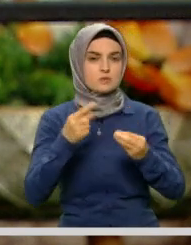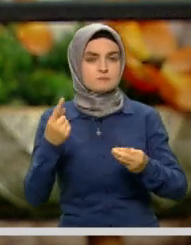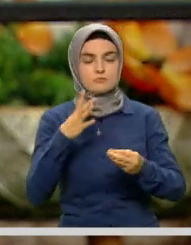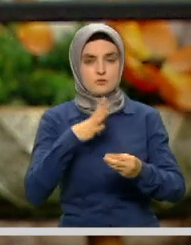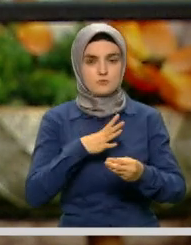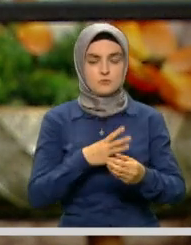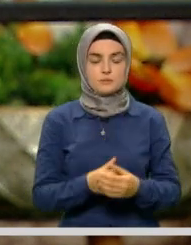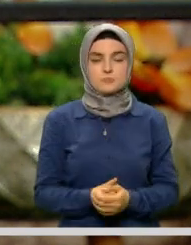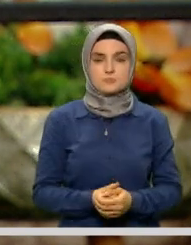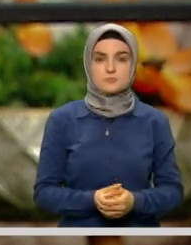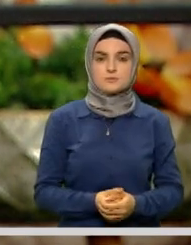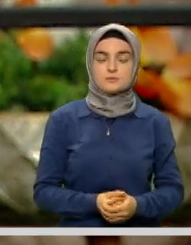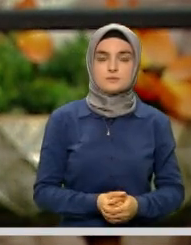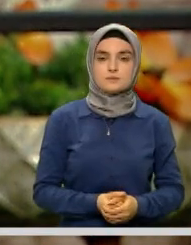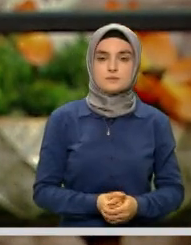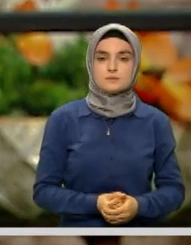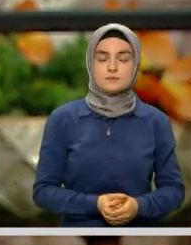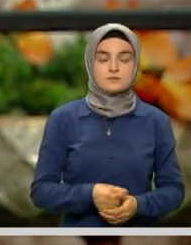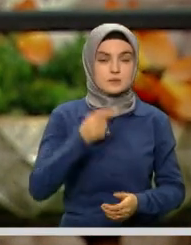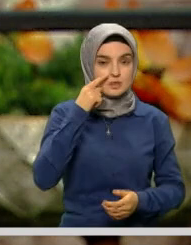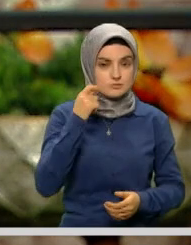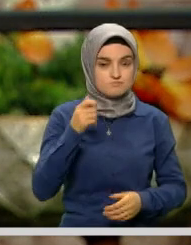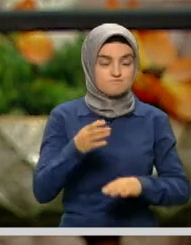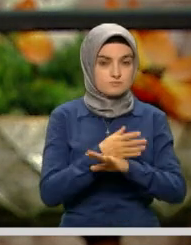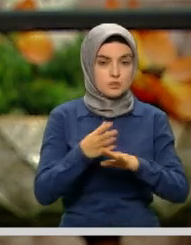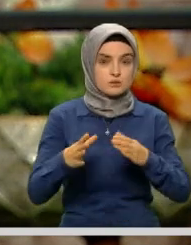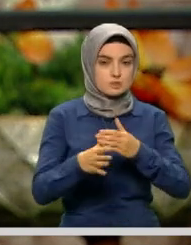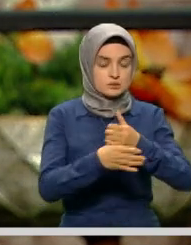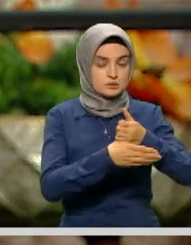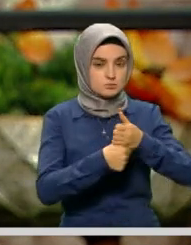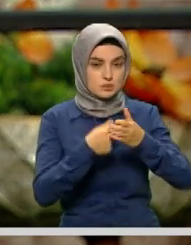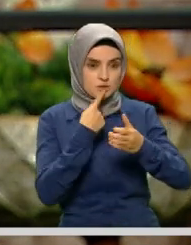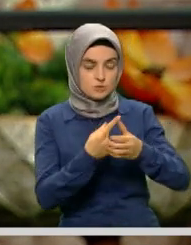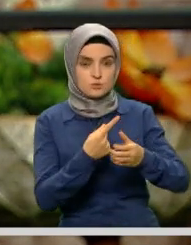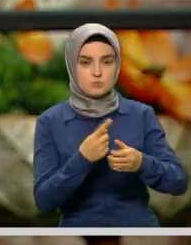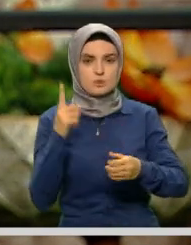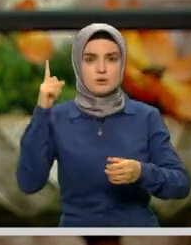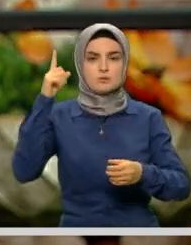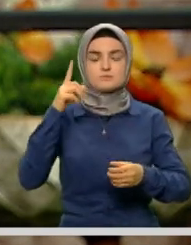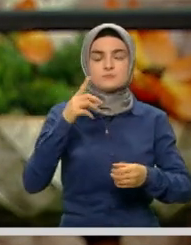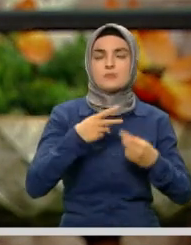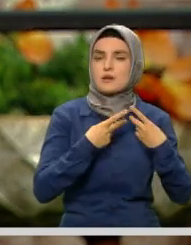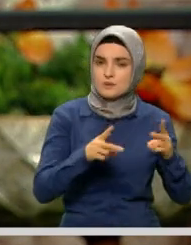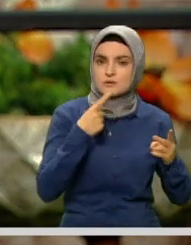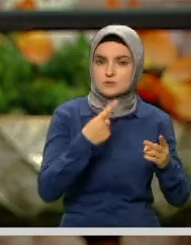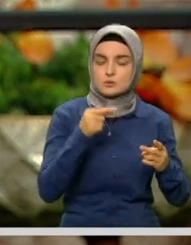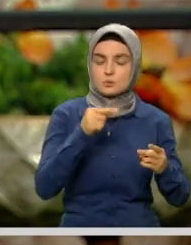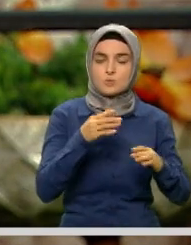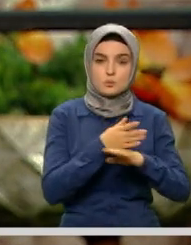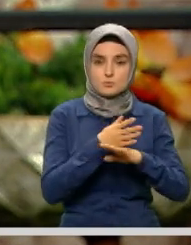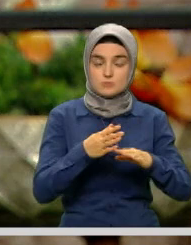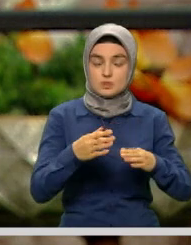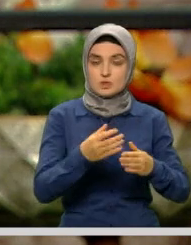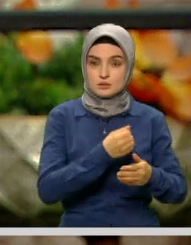fiili bir şeylere de ihtiyaç. Fiili şeyler var. Şimdi adamın malını çalmışız. Diyoruz ki Allah'ım affet. Halbuki o mal elimizdeyse